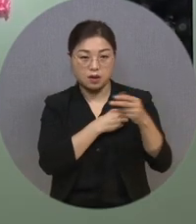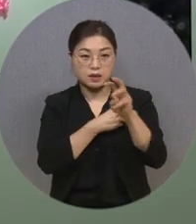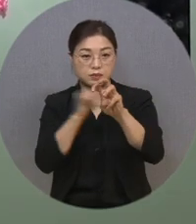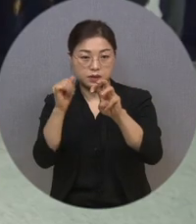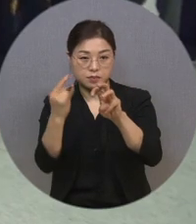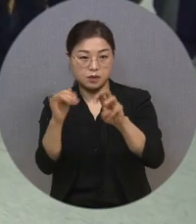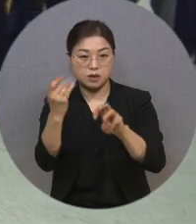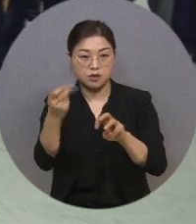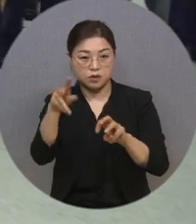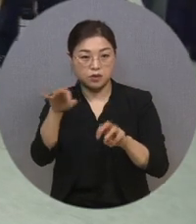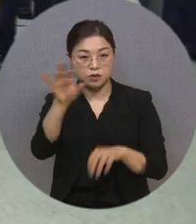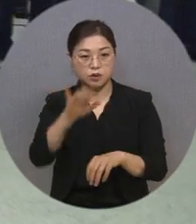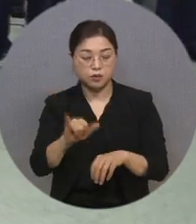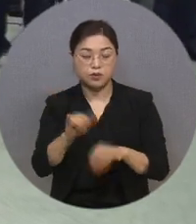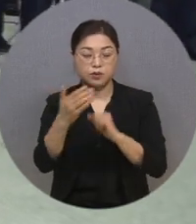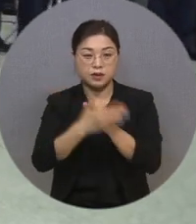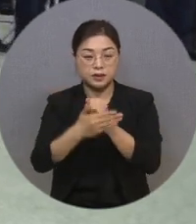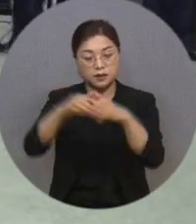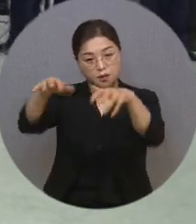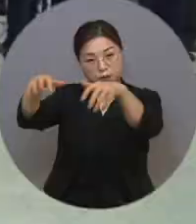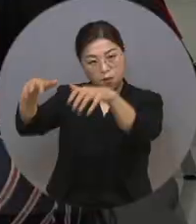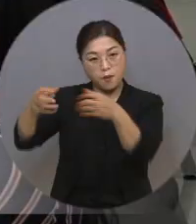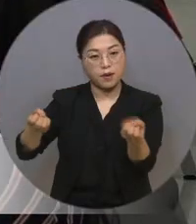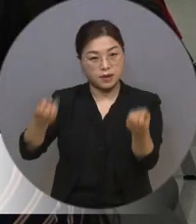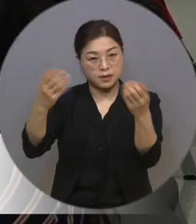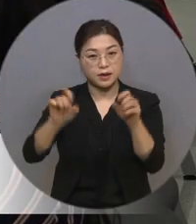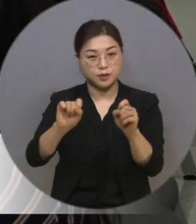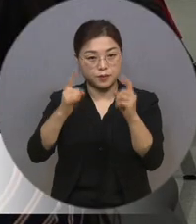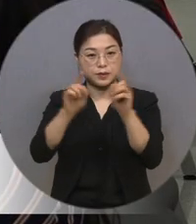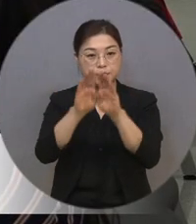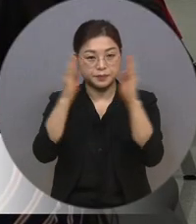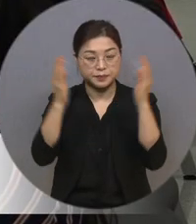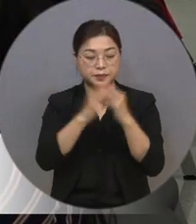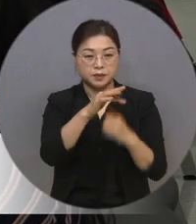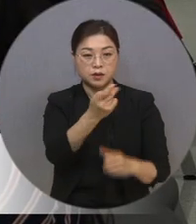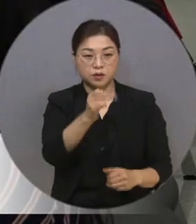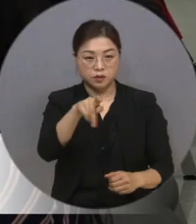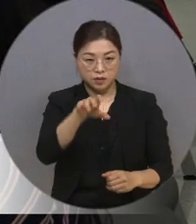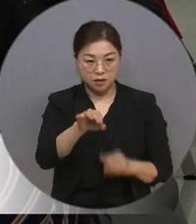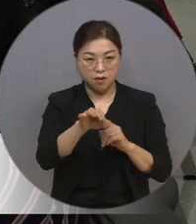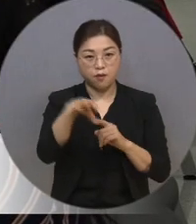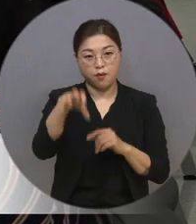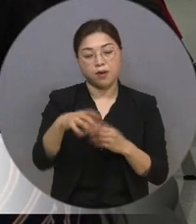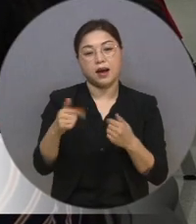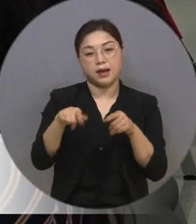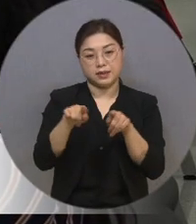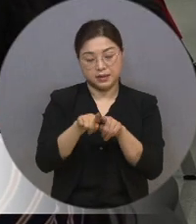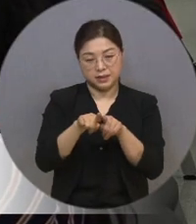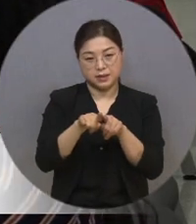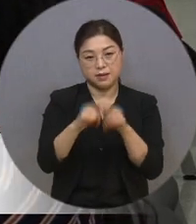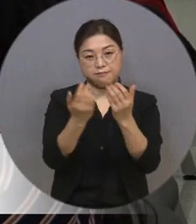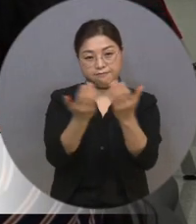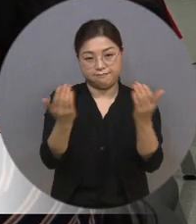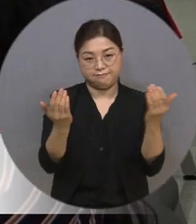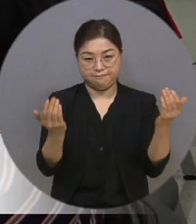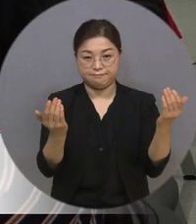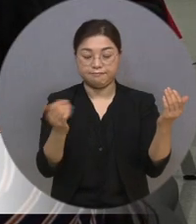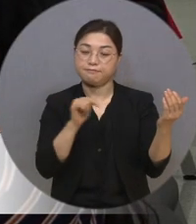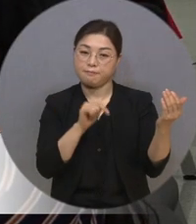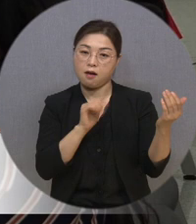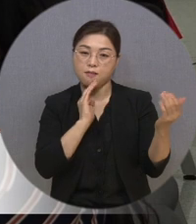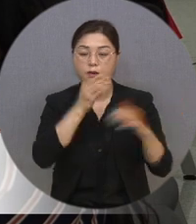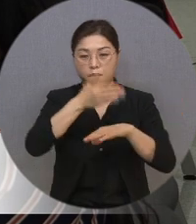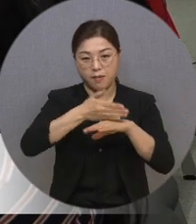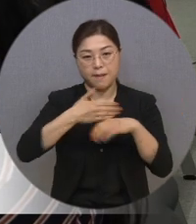회룡 전국 사진 공모전을 동시에 개최했습니다. 홍영 지부랑 같이 합동전을 하게 되었는데요. 너무